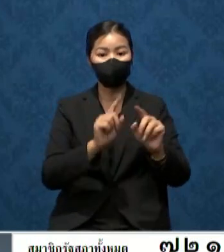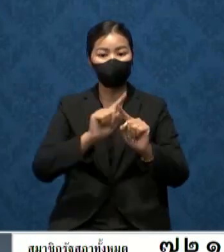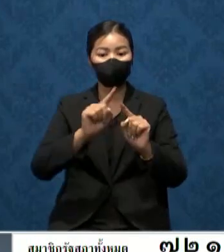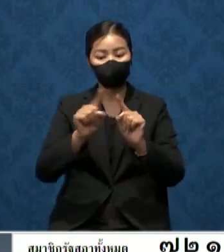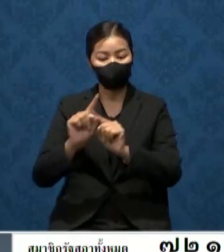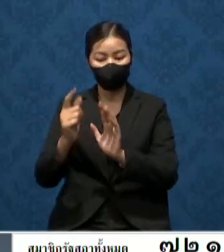ครับท่านประธานครับ